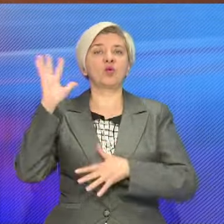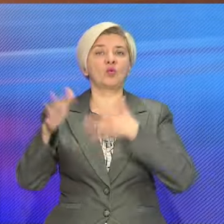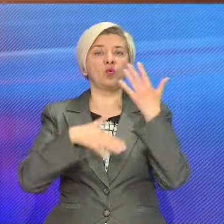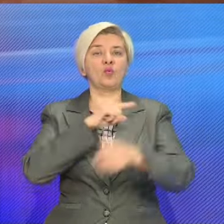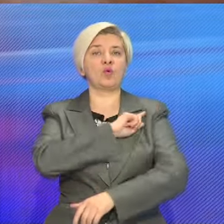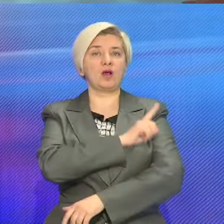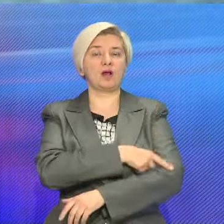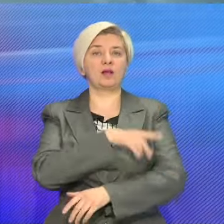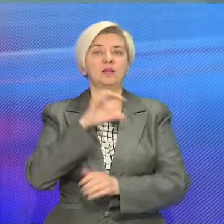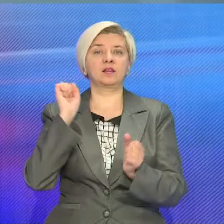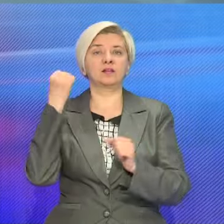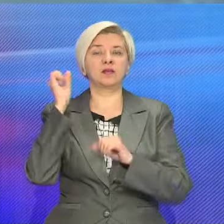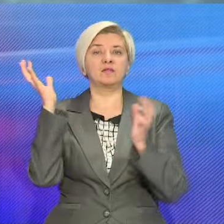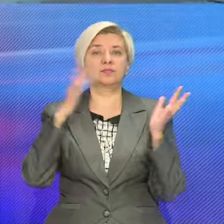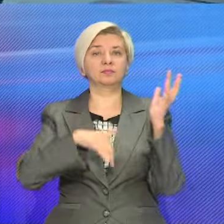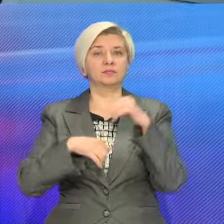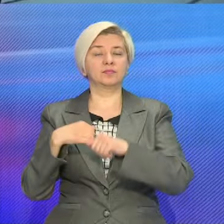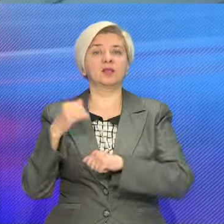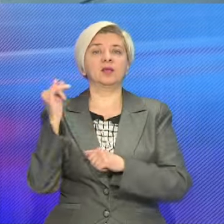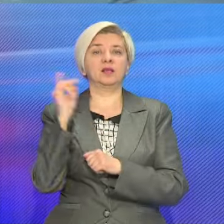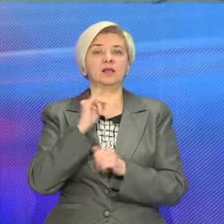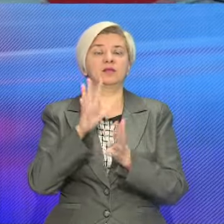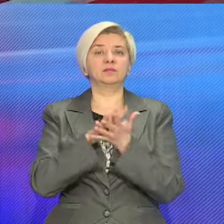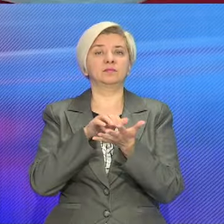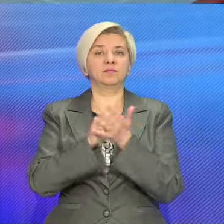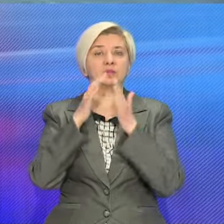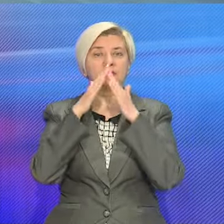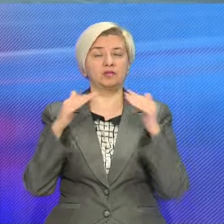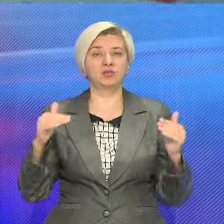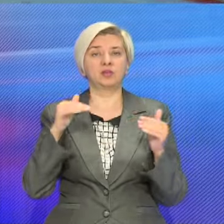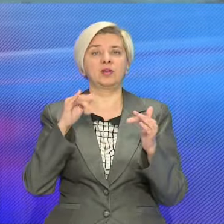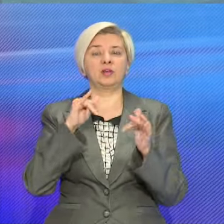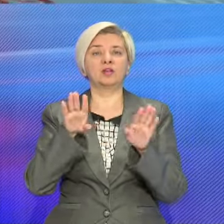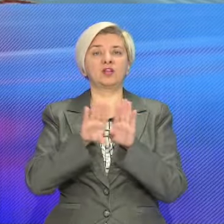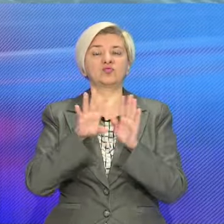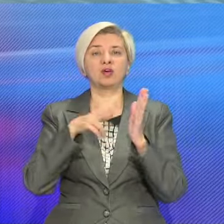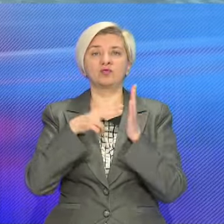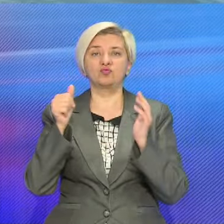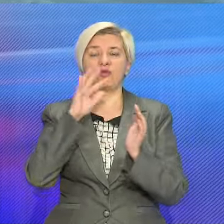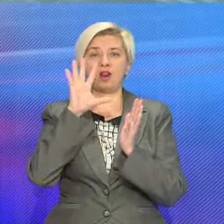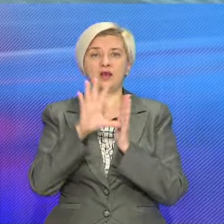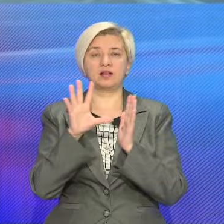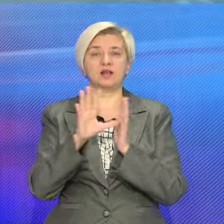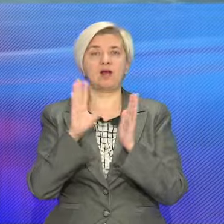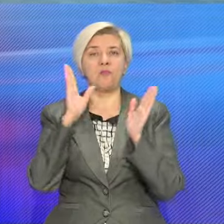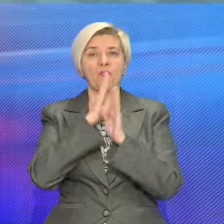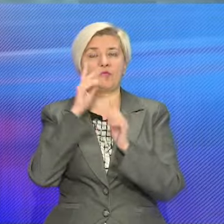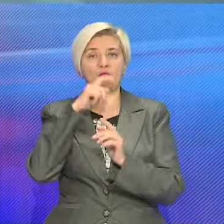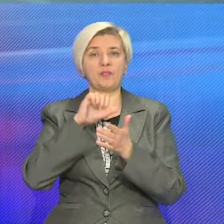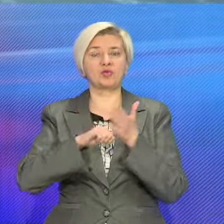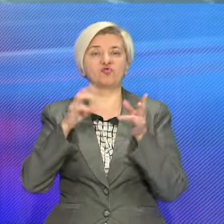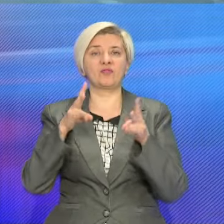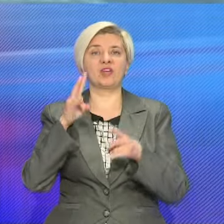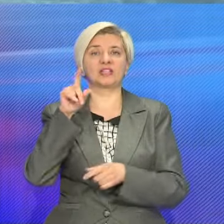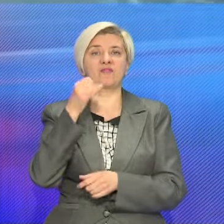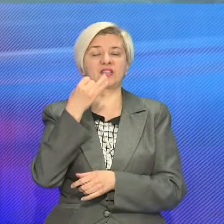древо, пошкоджены дахи домов, не обошлось без отключения электроэнергии. Непогодь стала причиной трагедии у Зельвинском районе. У